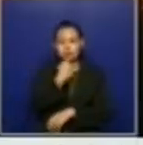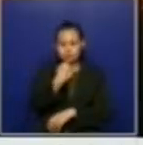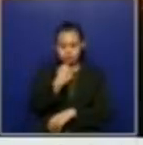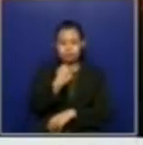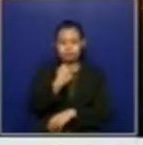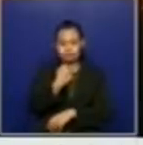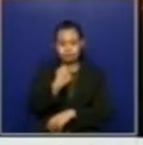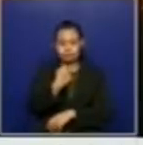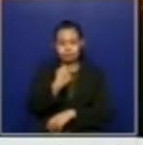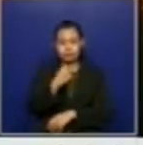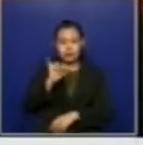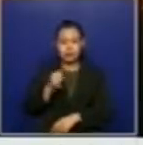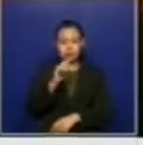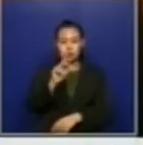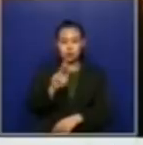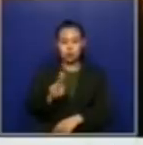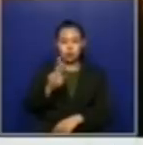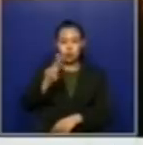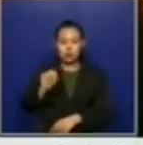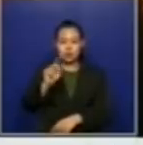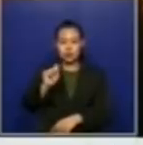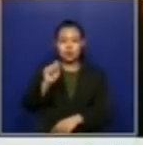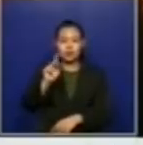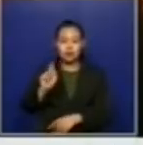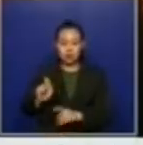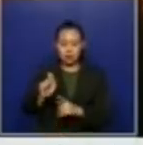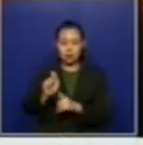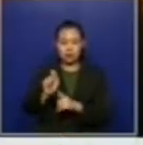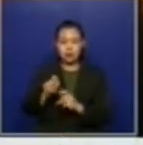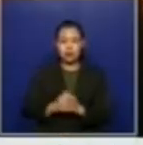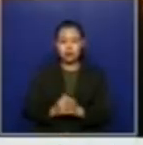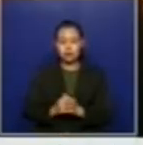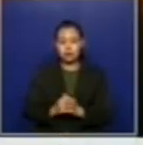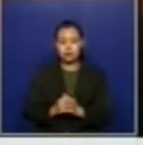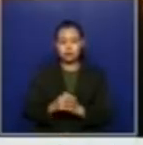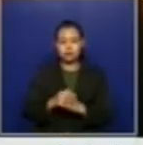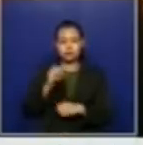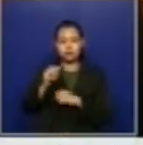าเนี่ยการเลือกตั้งแต่ว่าเขาบอกว่าท่านกลับลำฮะเหตุการณ์นี้เกิดขึ้นเมื่อปี